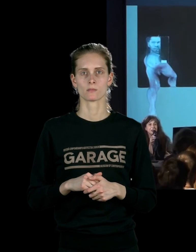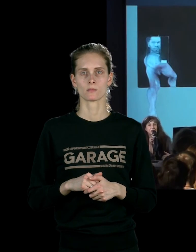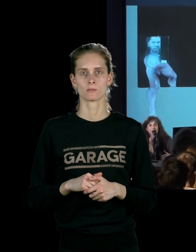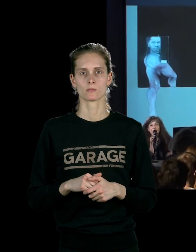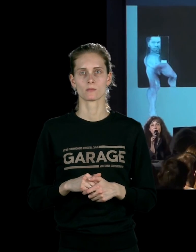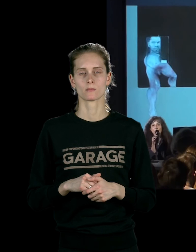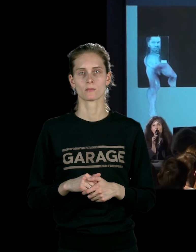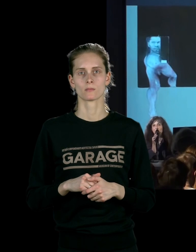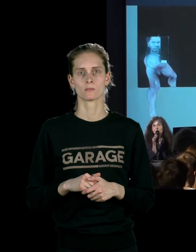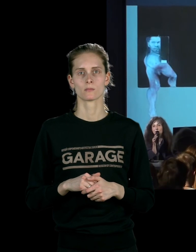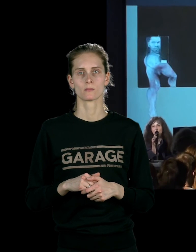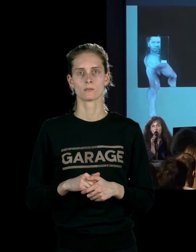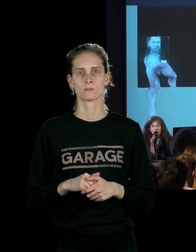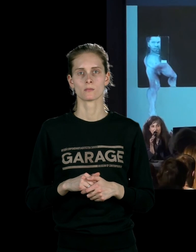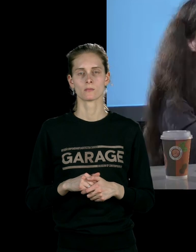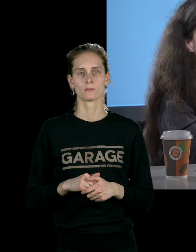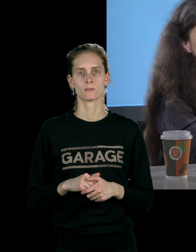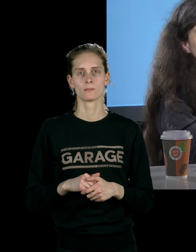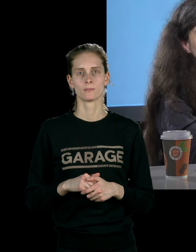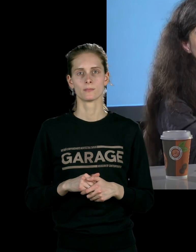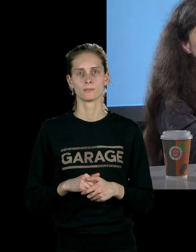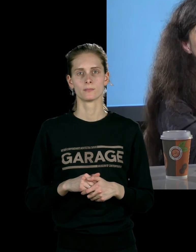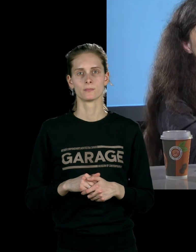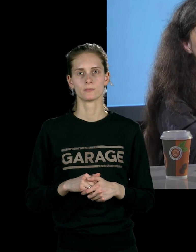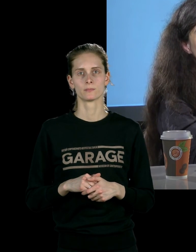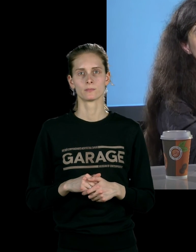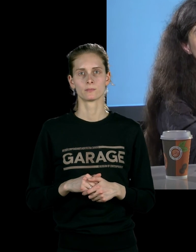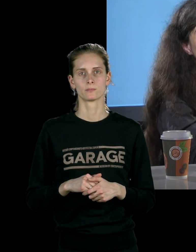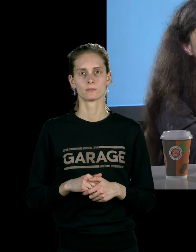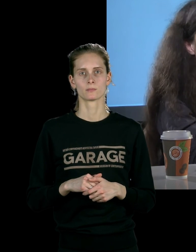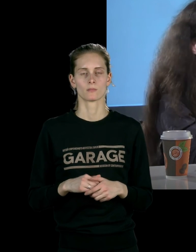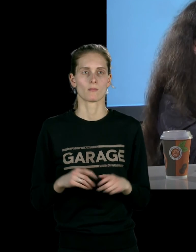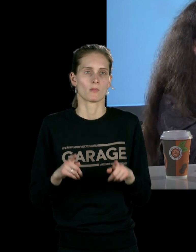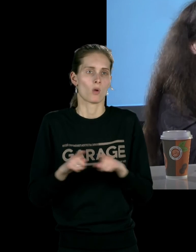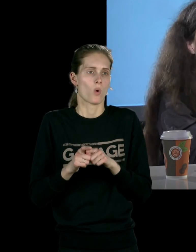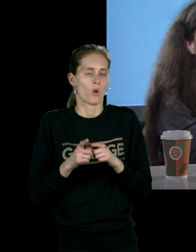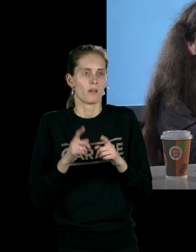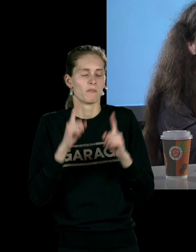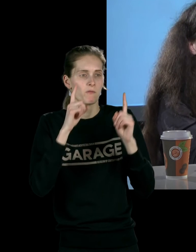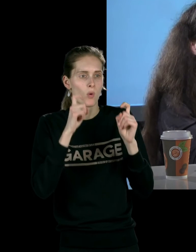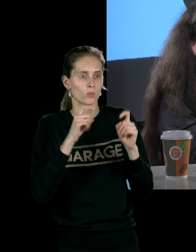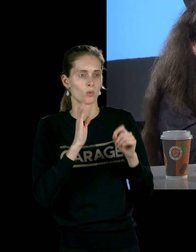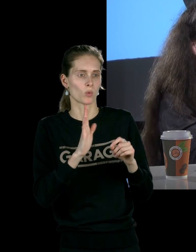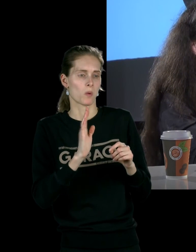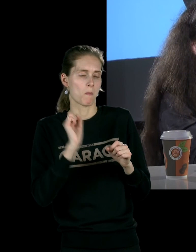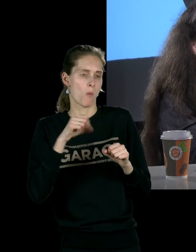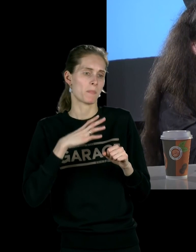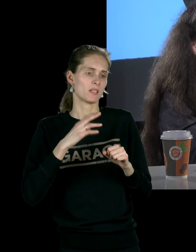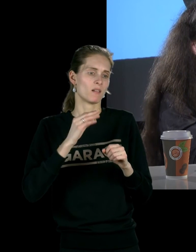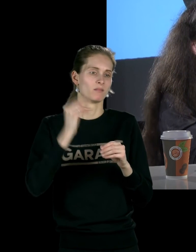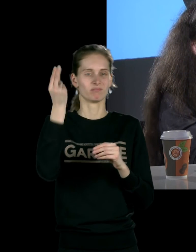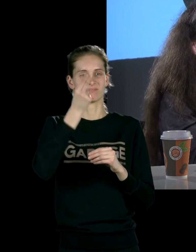и никак не может соответствовать этому удержанной фотографии, которая может быть только карикатурой, только таким слепком.